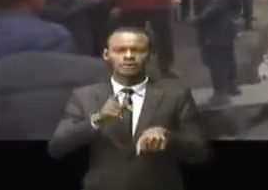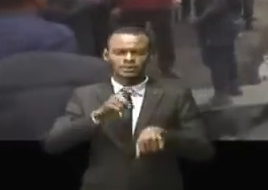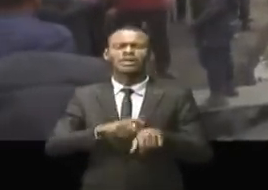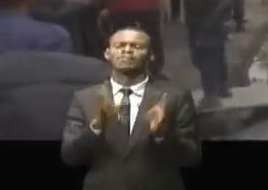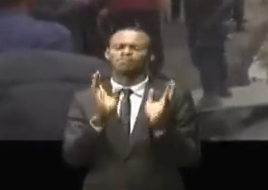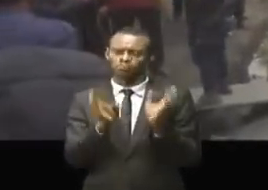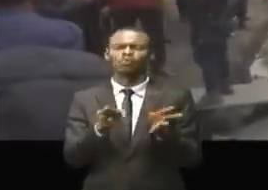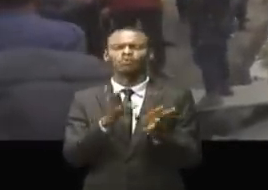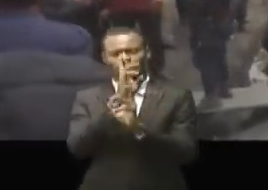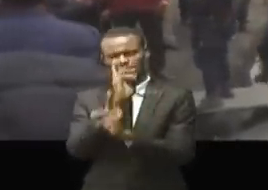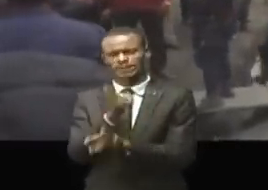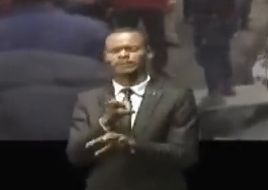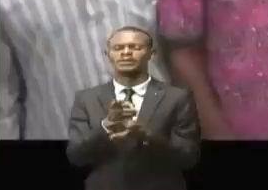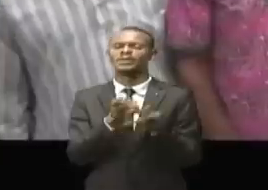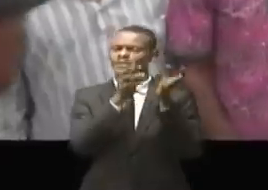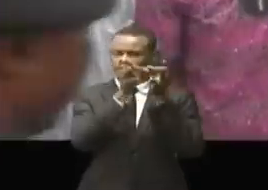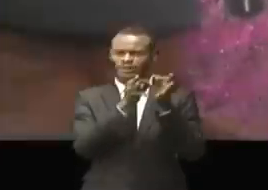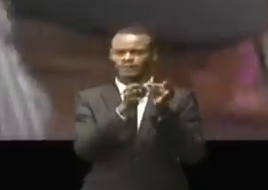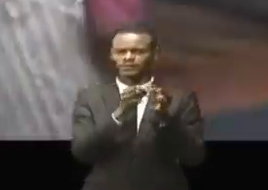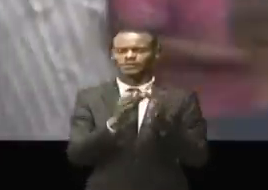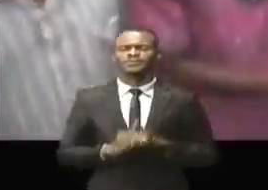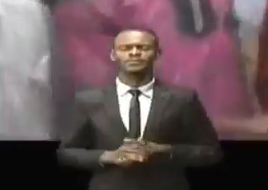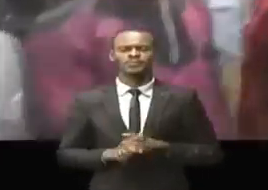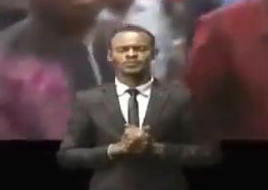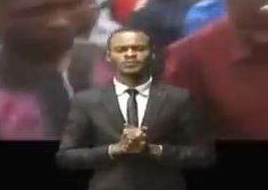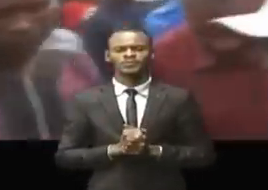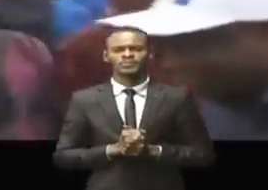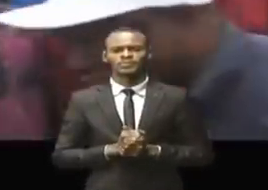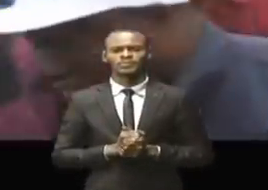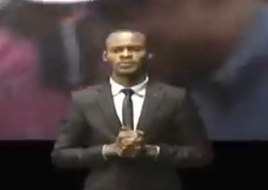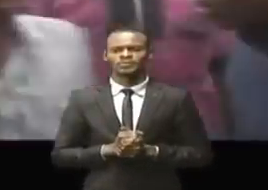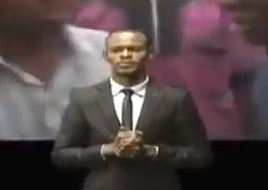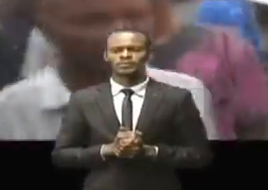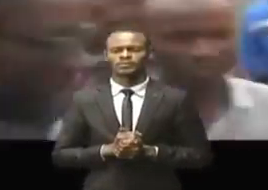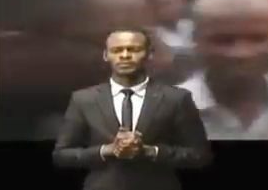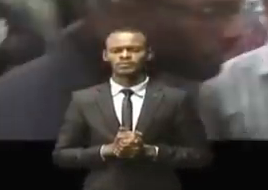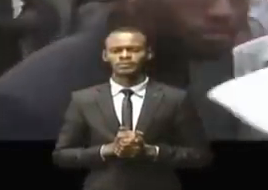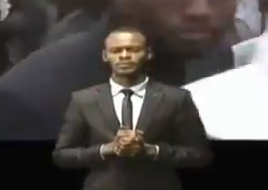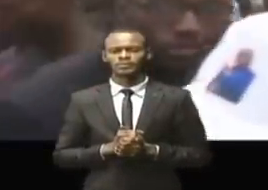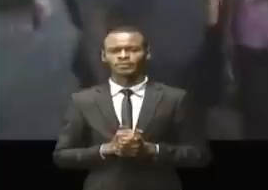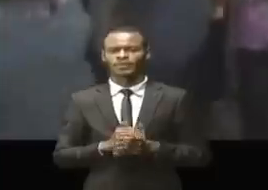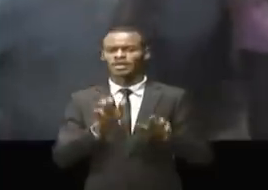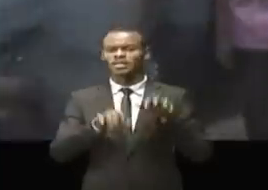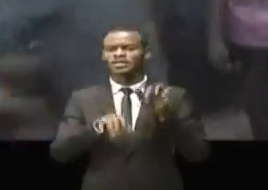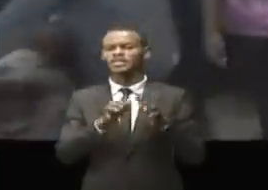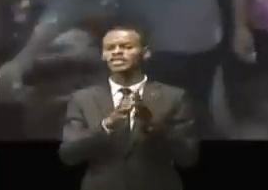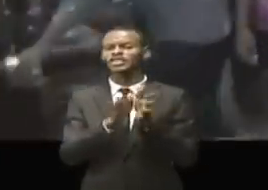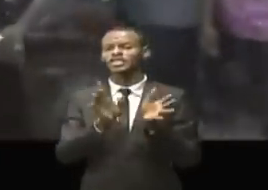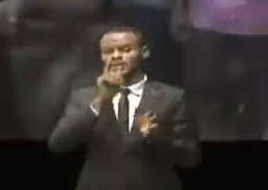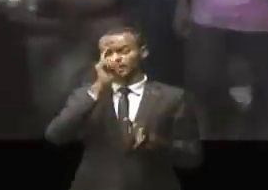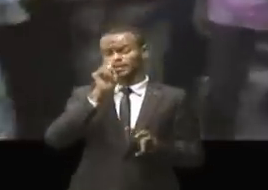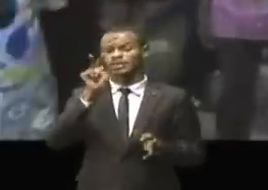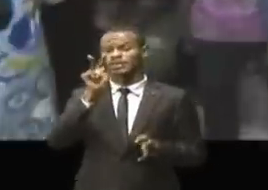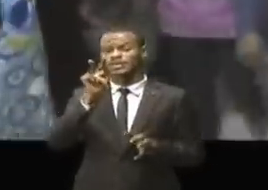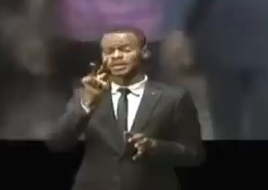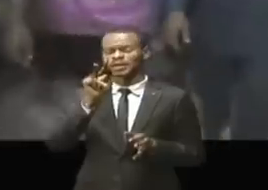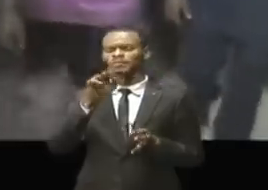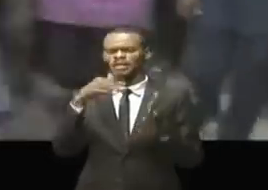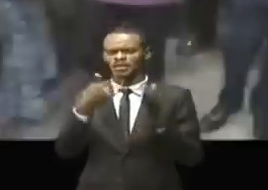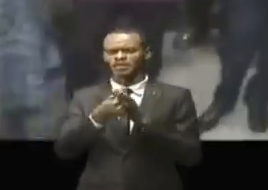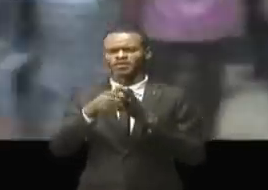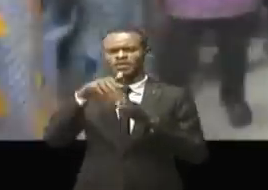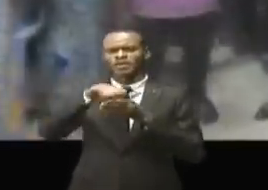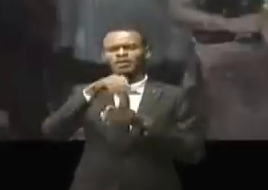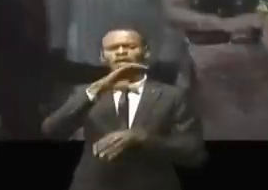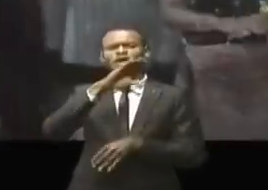C'est sur l'invitation de l'ASBEL Kourdegan que le secrétaire général s'est rendu dans la commune de Matete pour échanger avec la